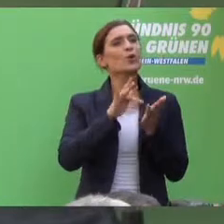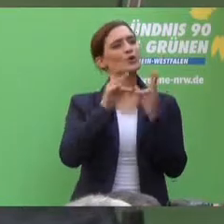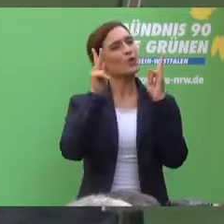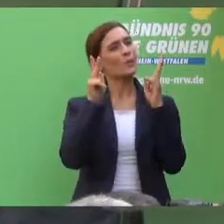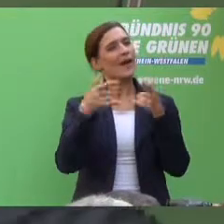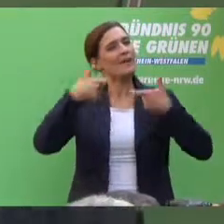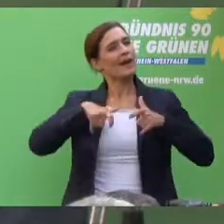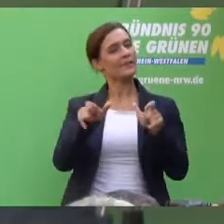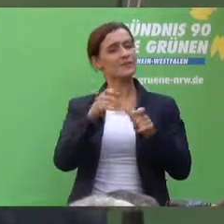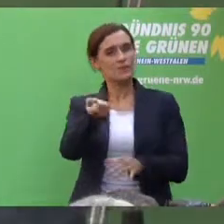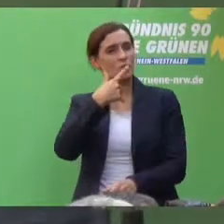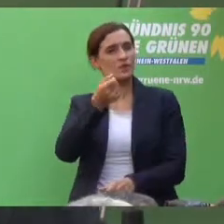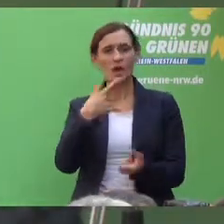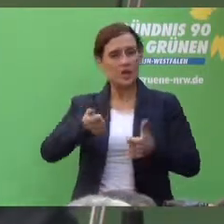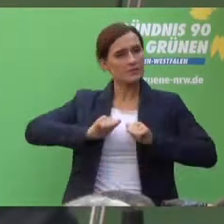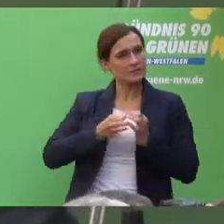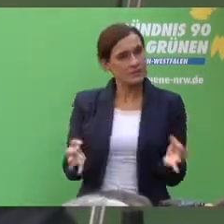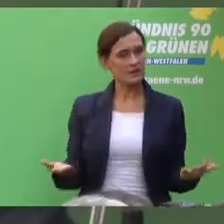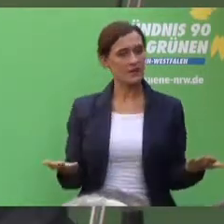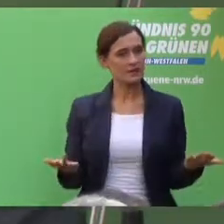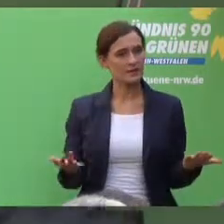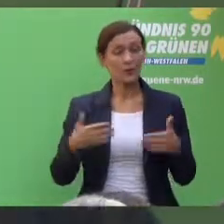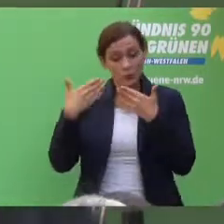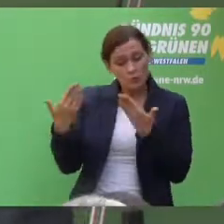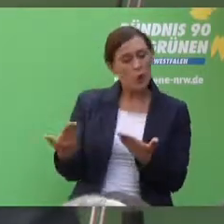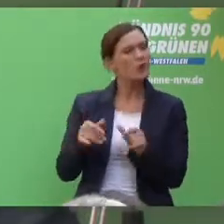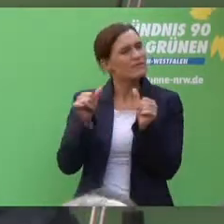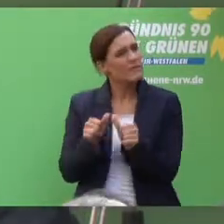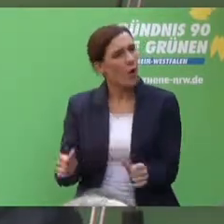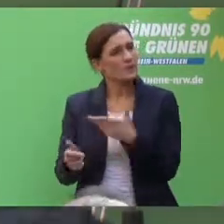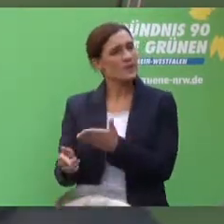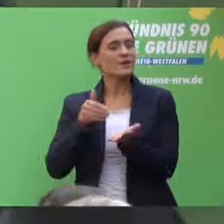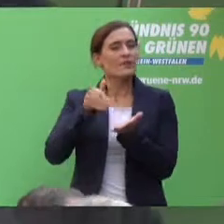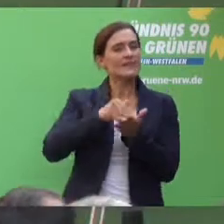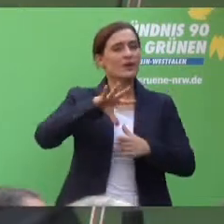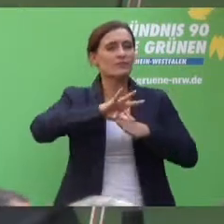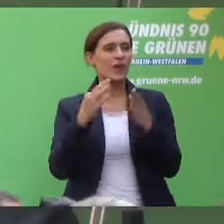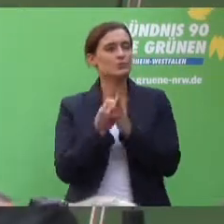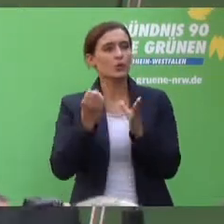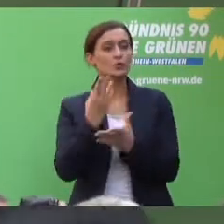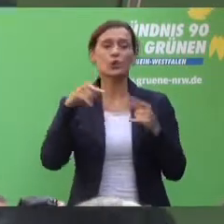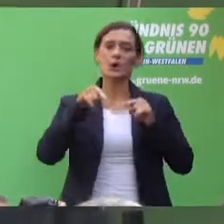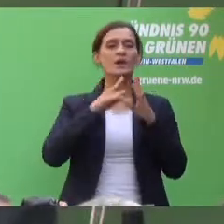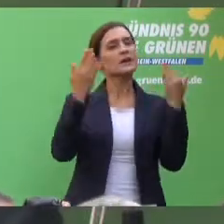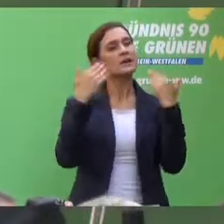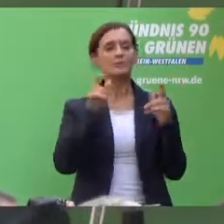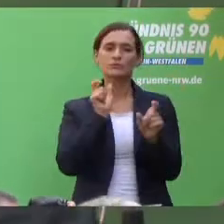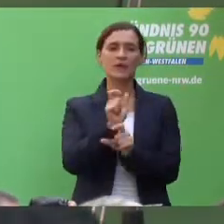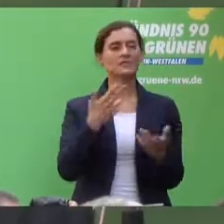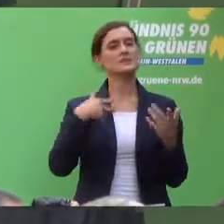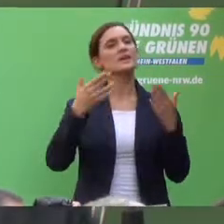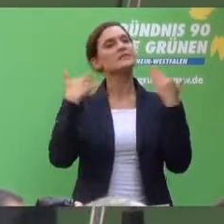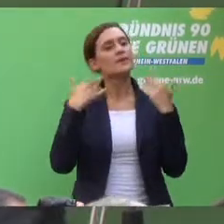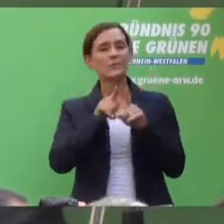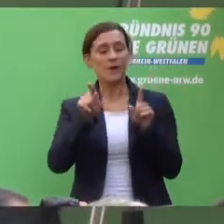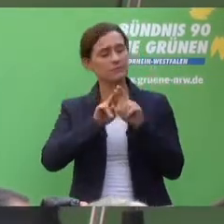Ich sage Ihnen, diese Form von Fleischproduktion, die ist klimageschädlich, sie ist umweltgefährdend, sie ist tierquälerisch und